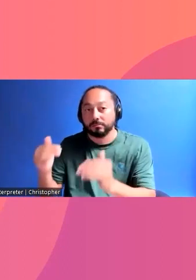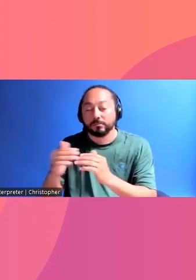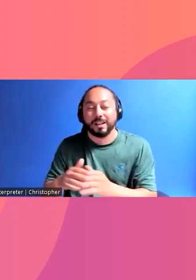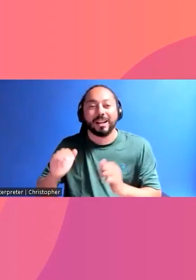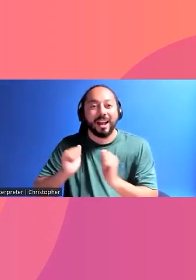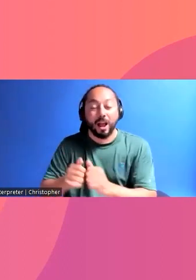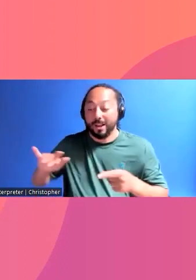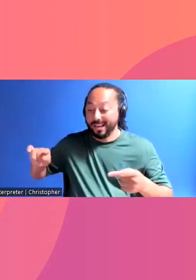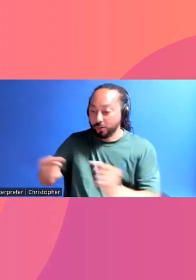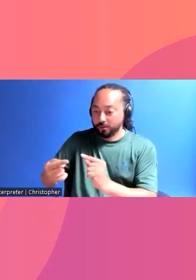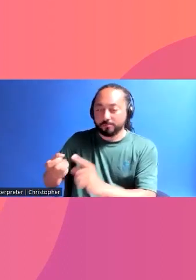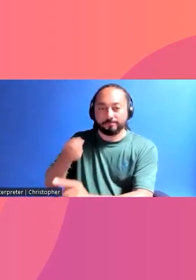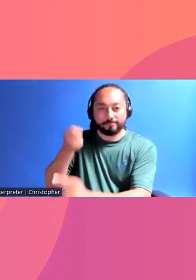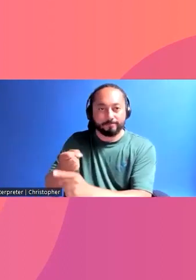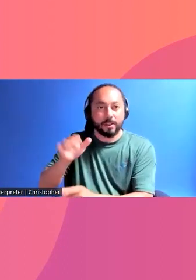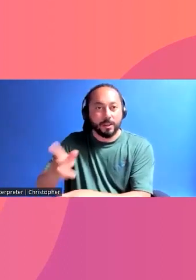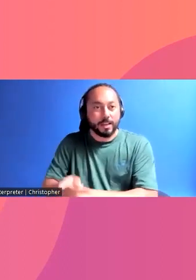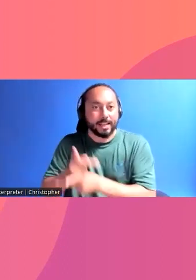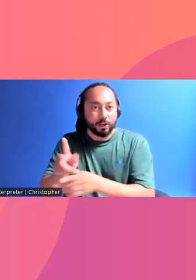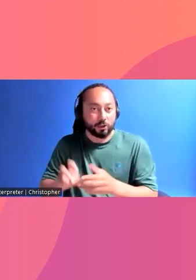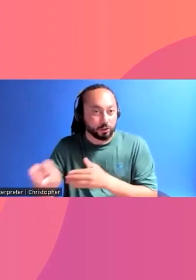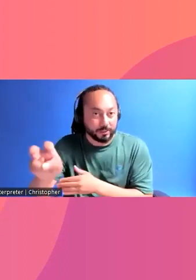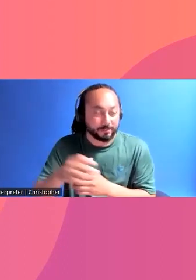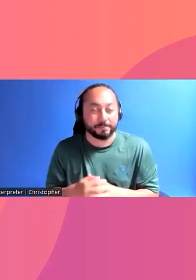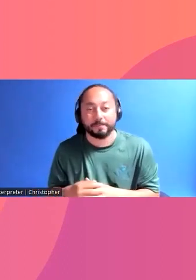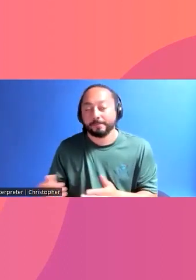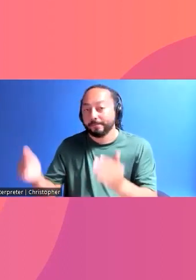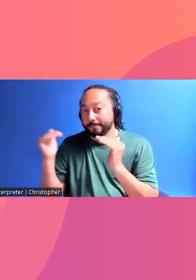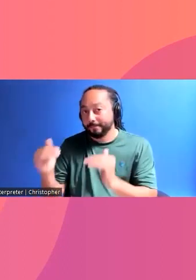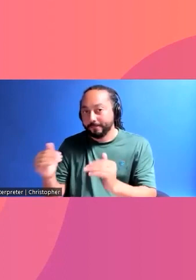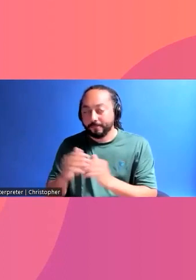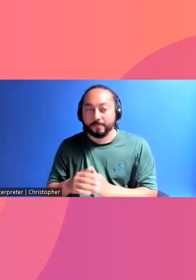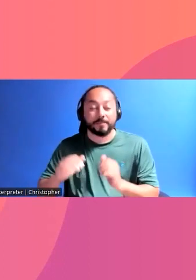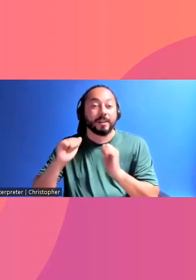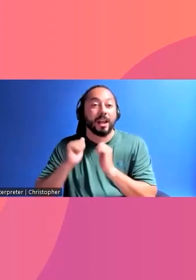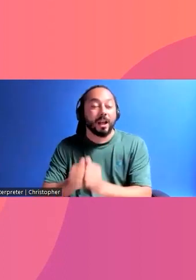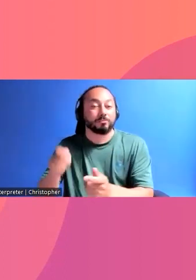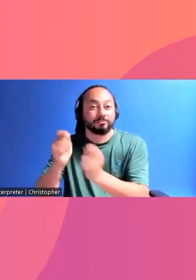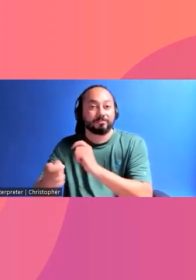mécanismes de blessure et autres facteurs qui contribuent au cheminement clinique aux personnes noires,